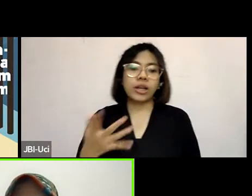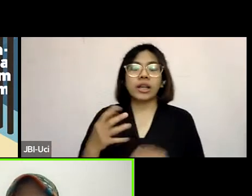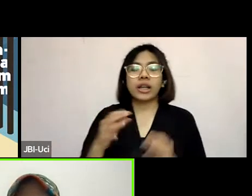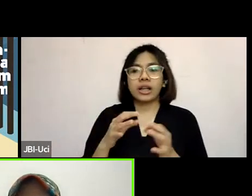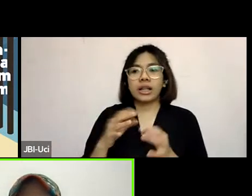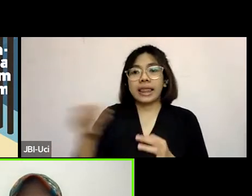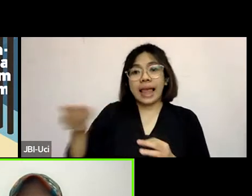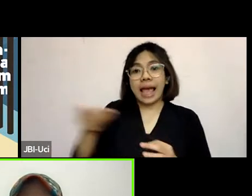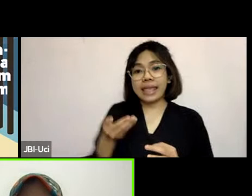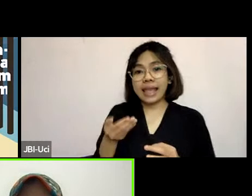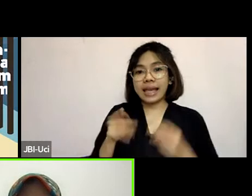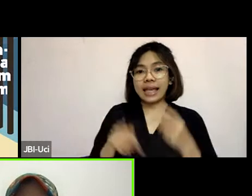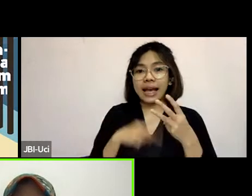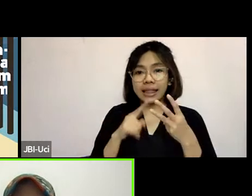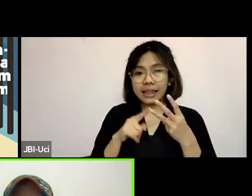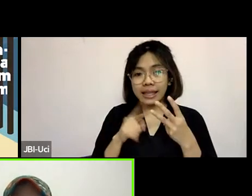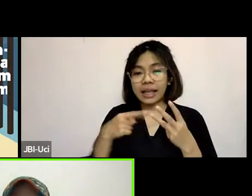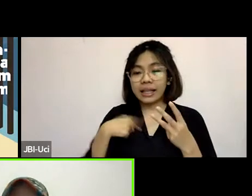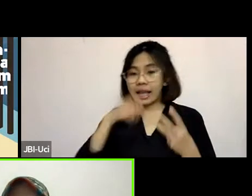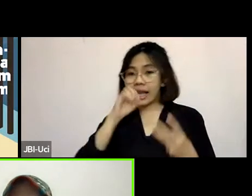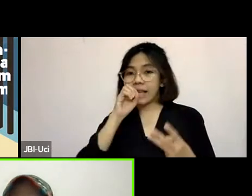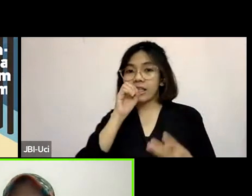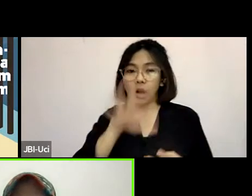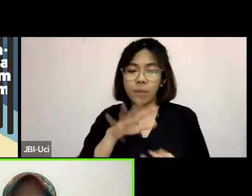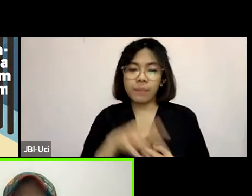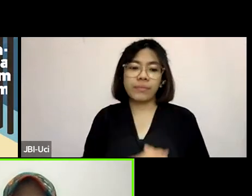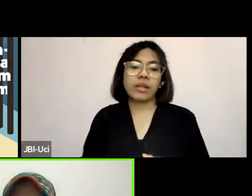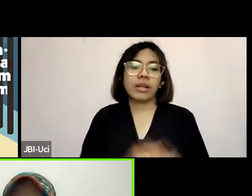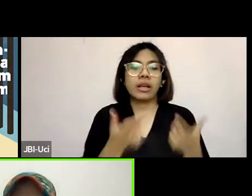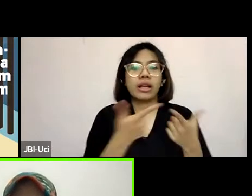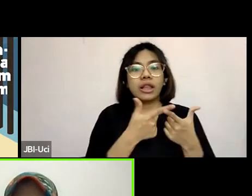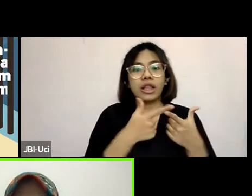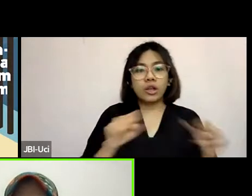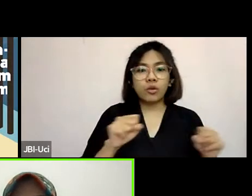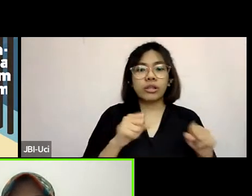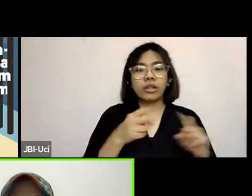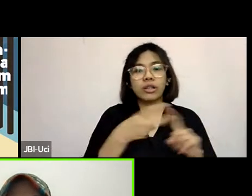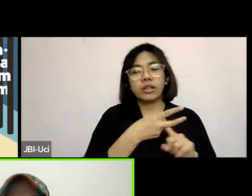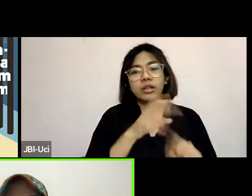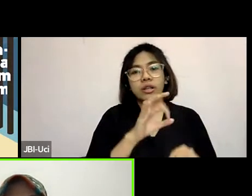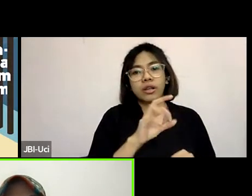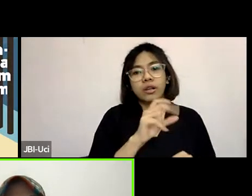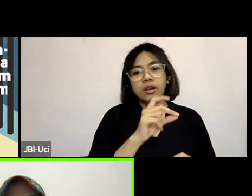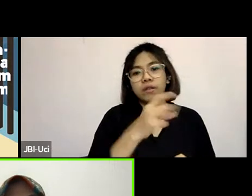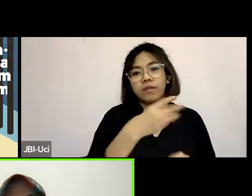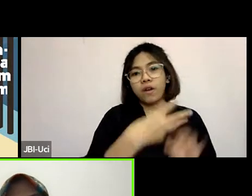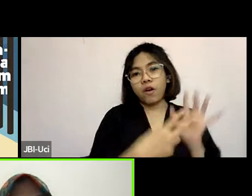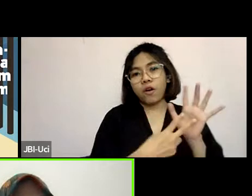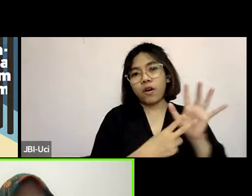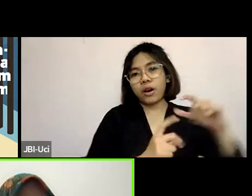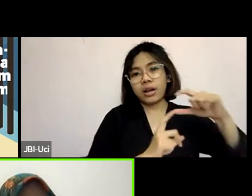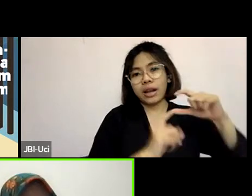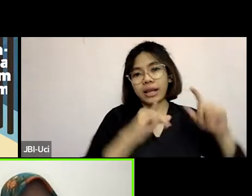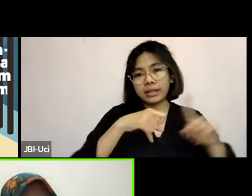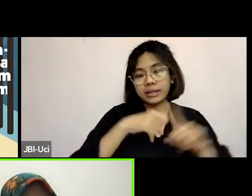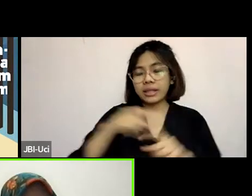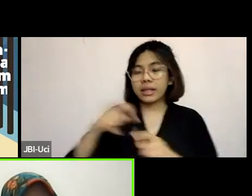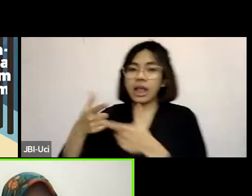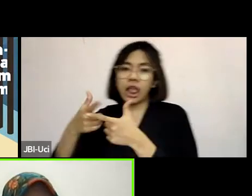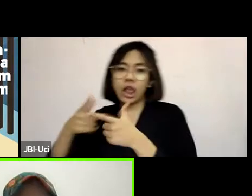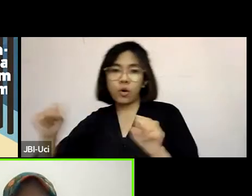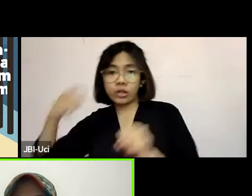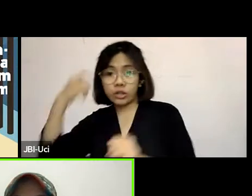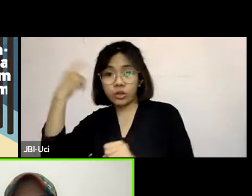jawab am jadi perbedaan antara linguistik umum dan linguistik forensik m jadi linguistik forensik